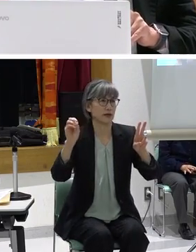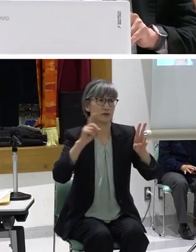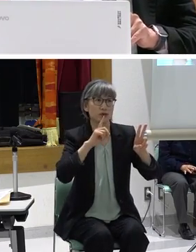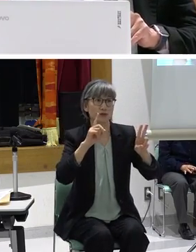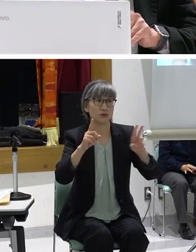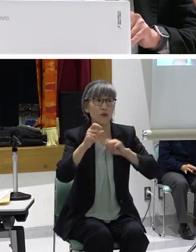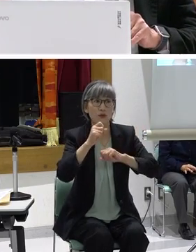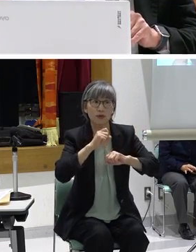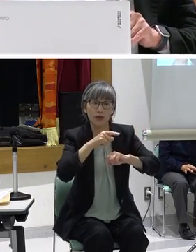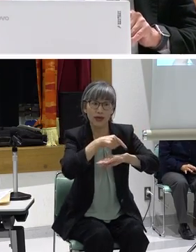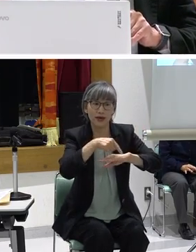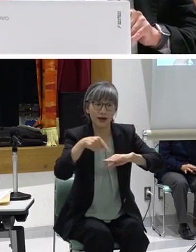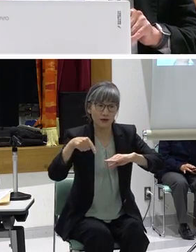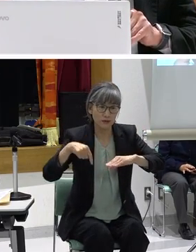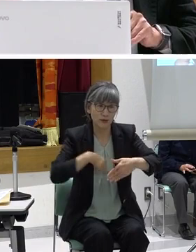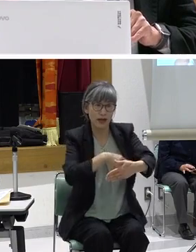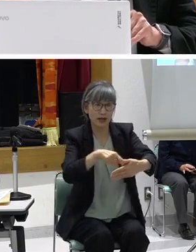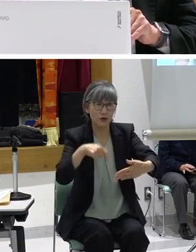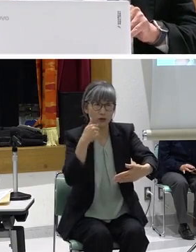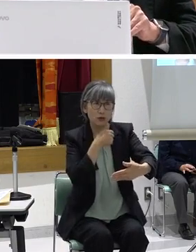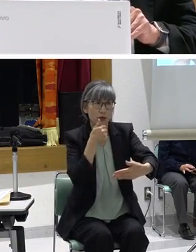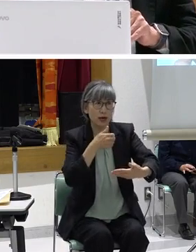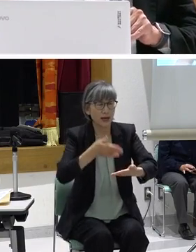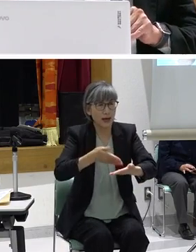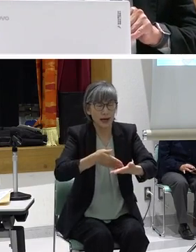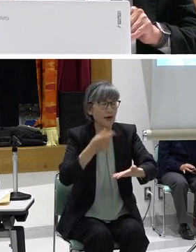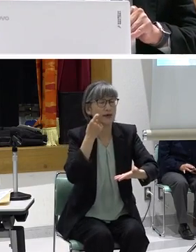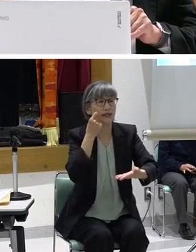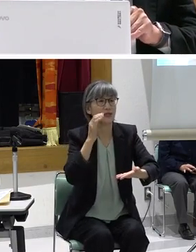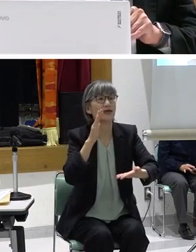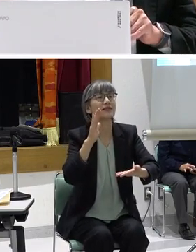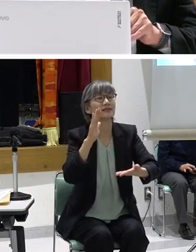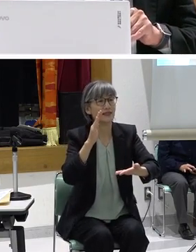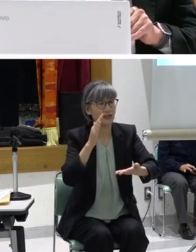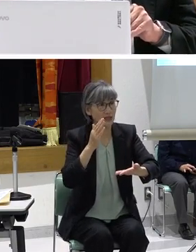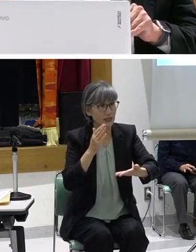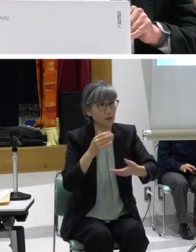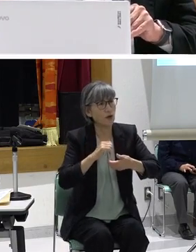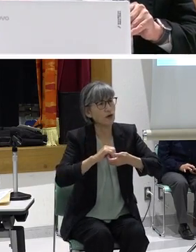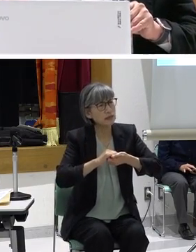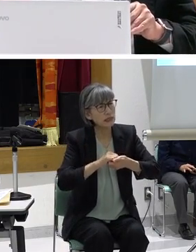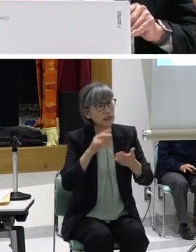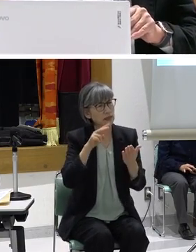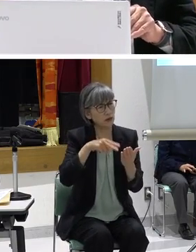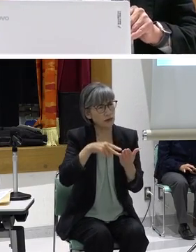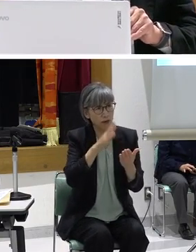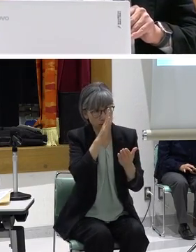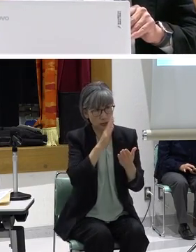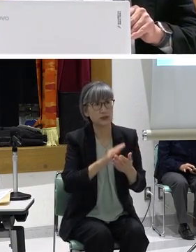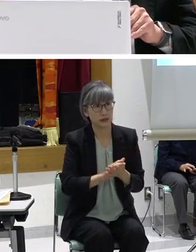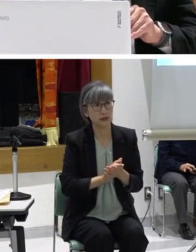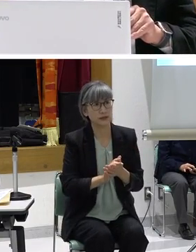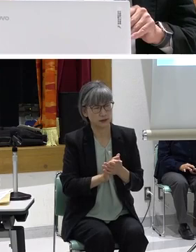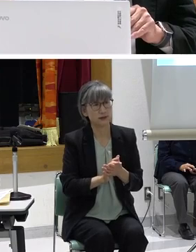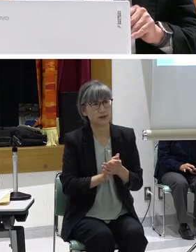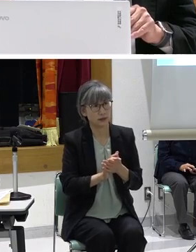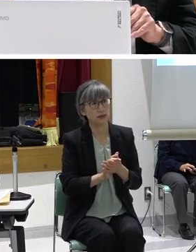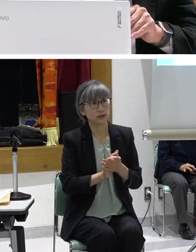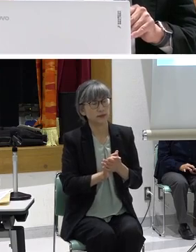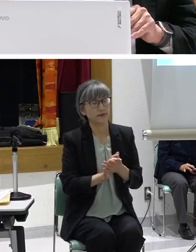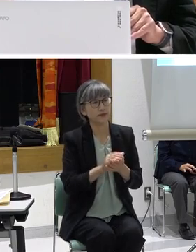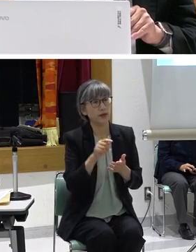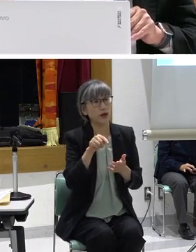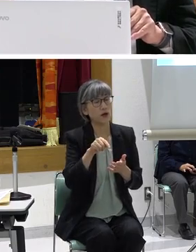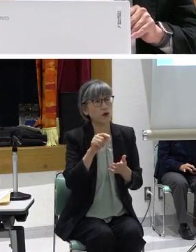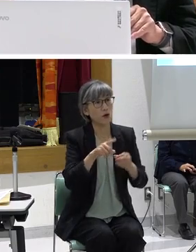時間の関係で詳しくは紹介できないですが、ぜひまた見ていただければなと思います。ユニバーサルデザイン、あるいはそれ